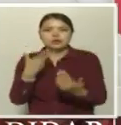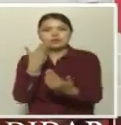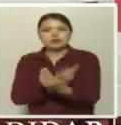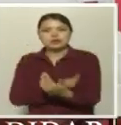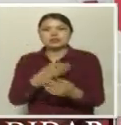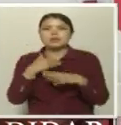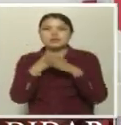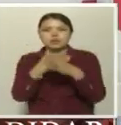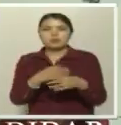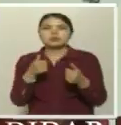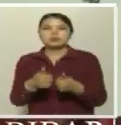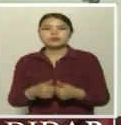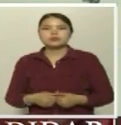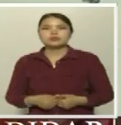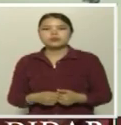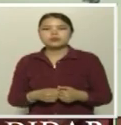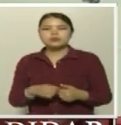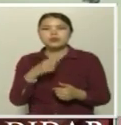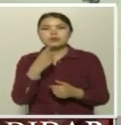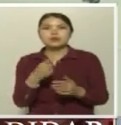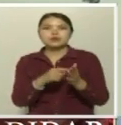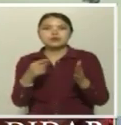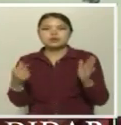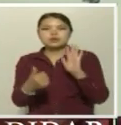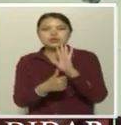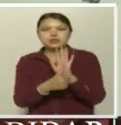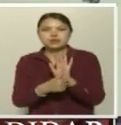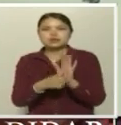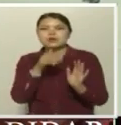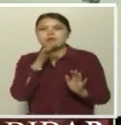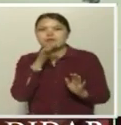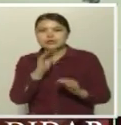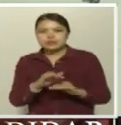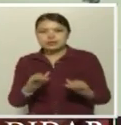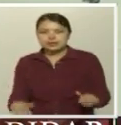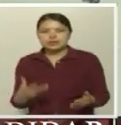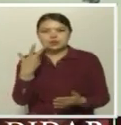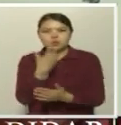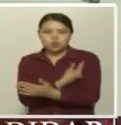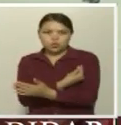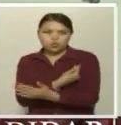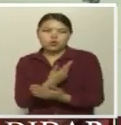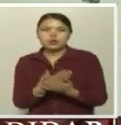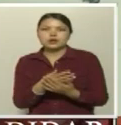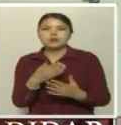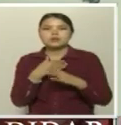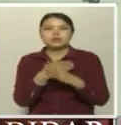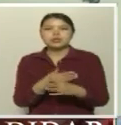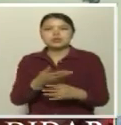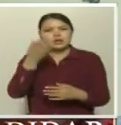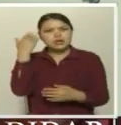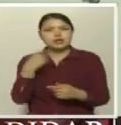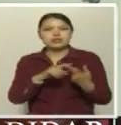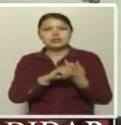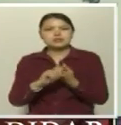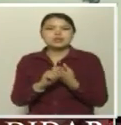дейді. Бір жас, алты жастағы жоспарлы екпелер, және сонымен қатар бұрын мына